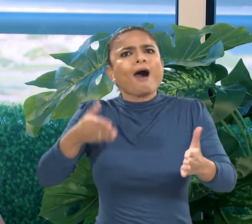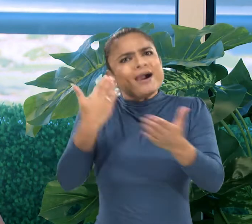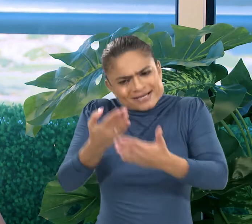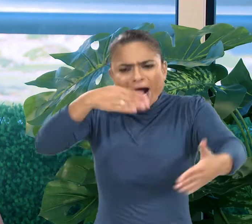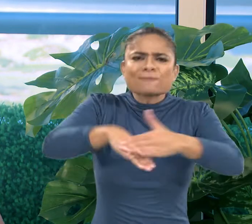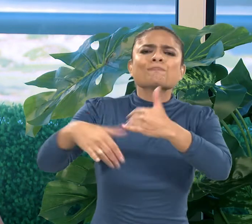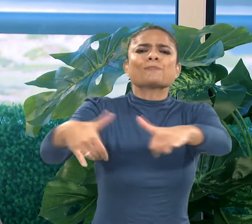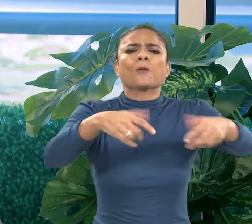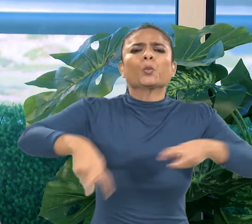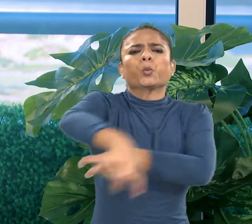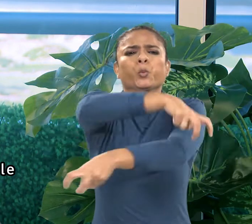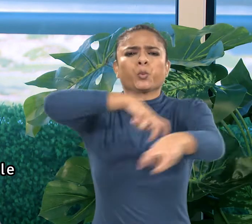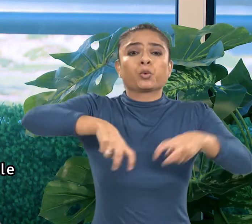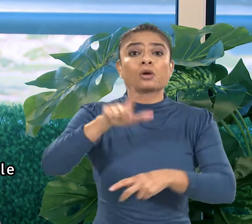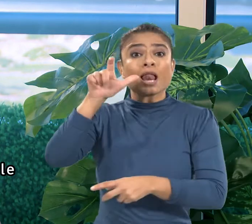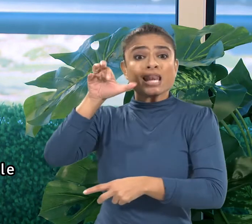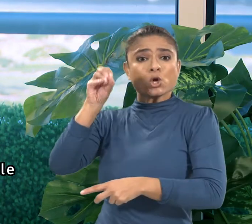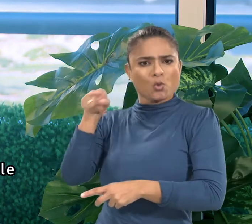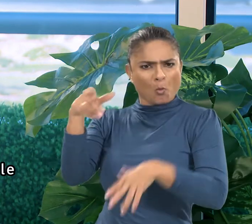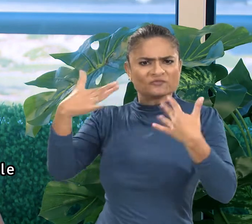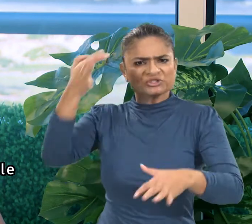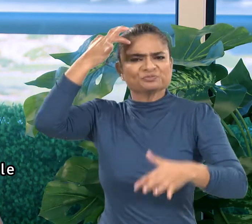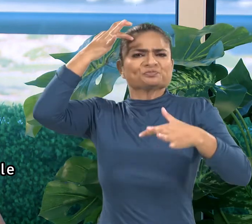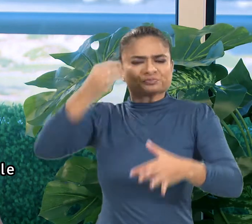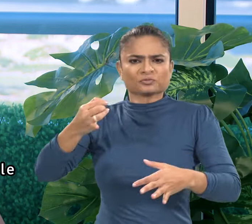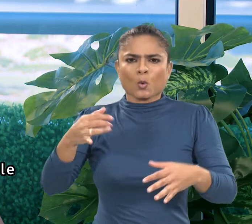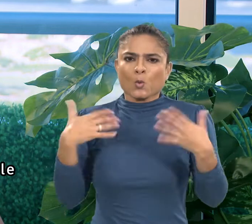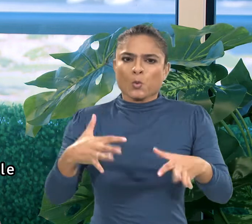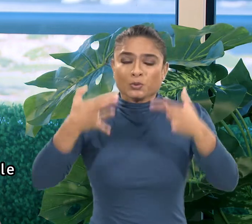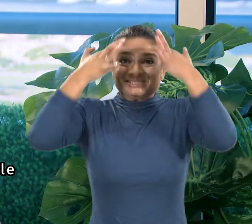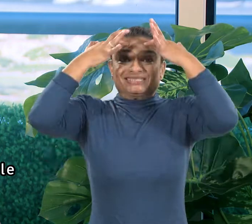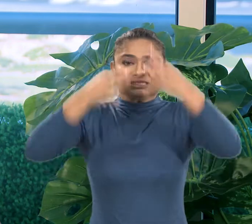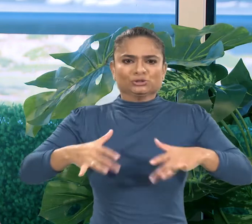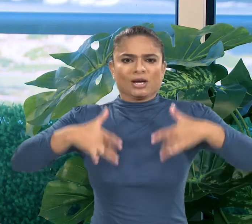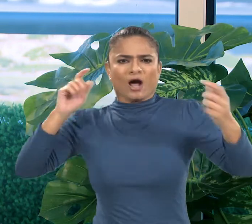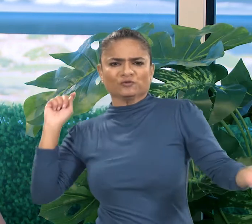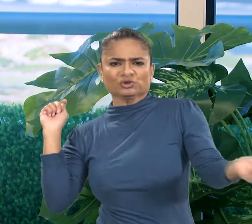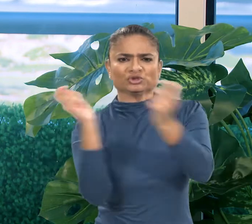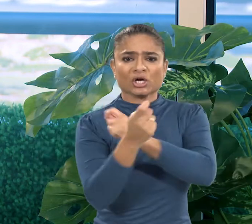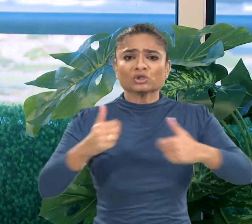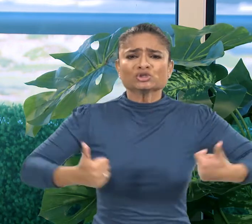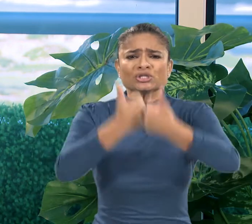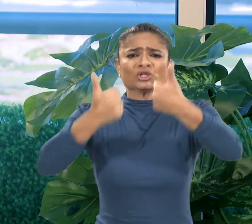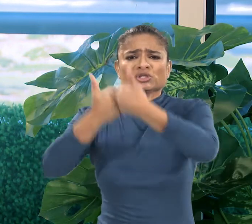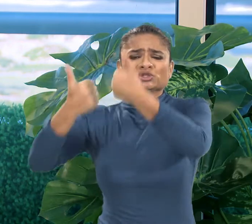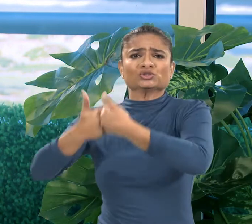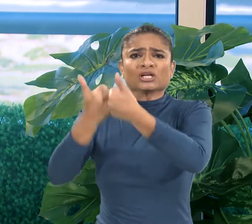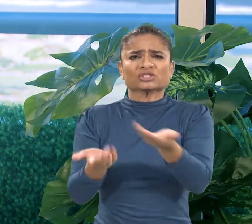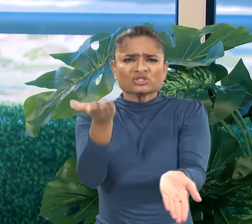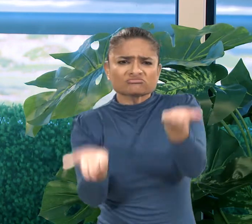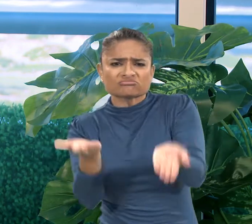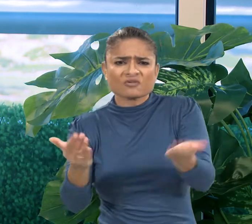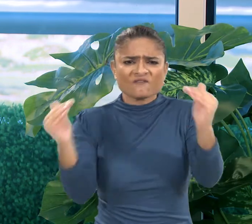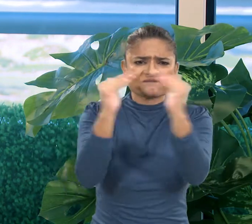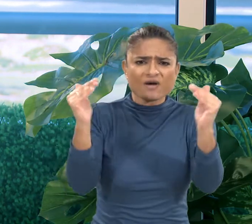wat hulle in die gesig staar. Lee Haskin het die onmoontlike moontlik gemaak deur diskriminasie in die